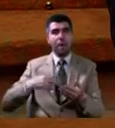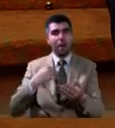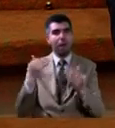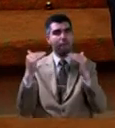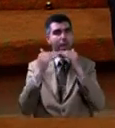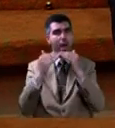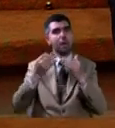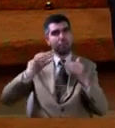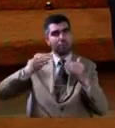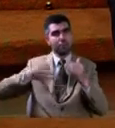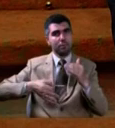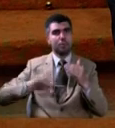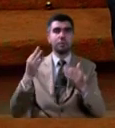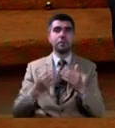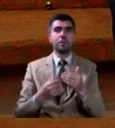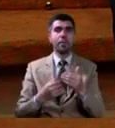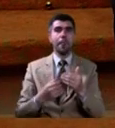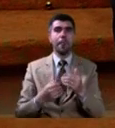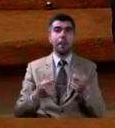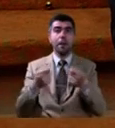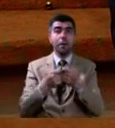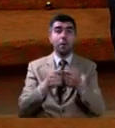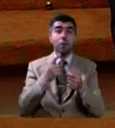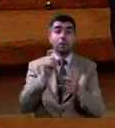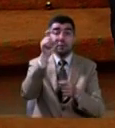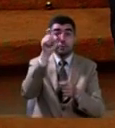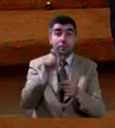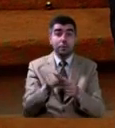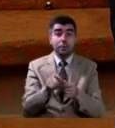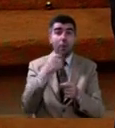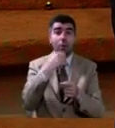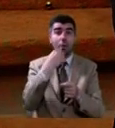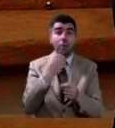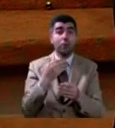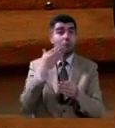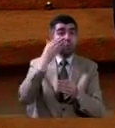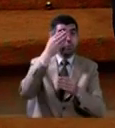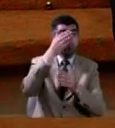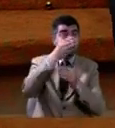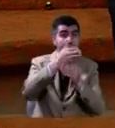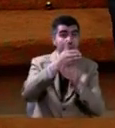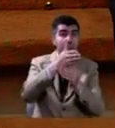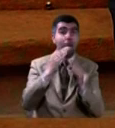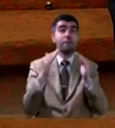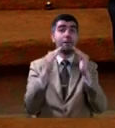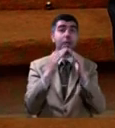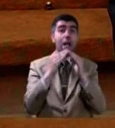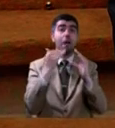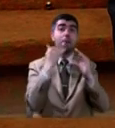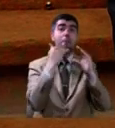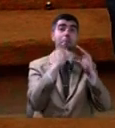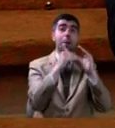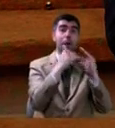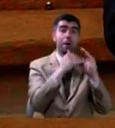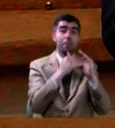معكم على أنها موجودة، فالمسؤول على التبليغ ليس فقط جهة المحكمة ولكن أيضا جهة